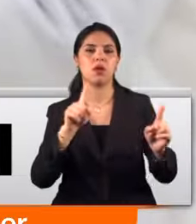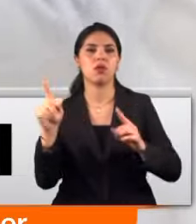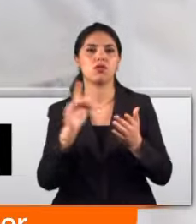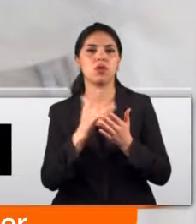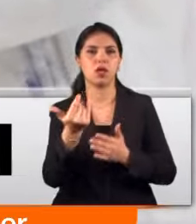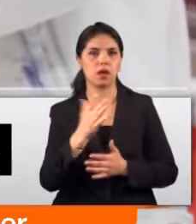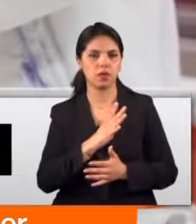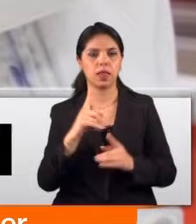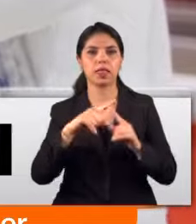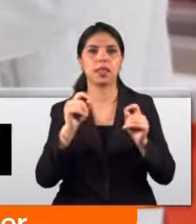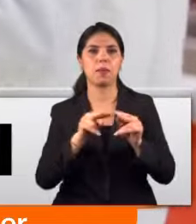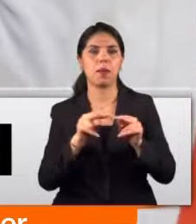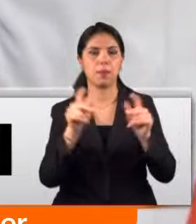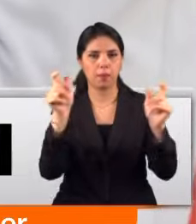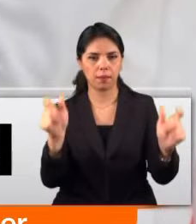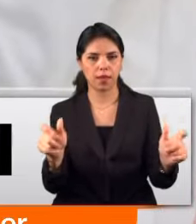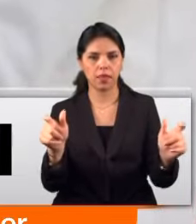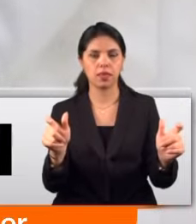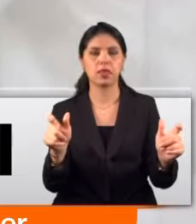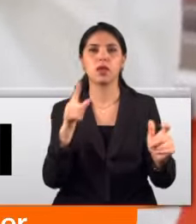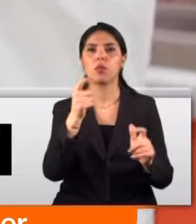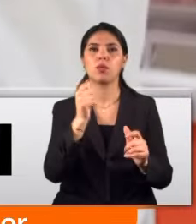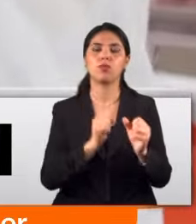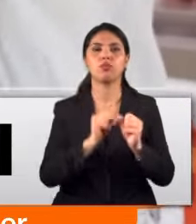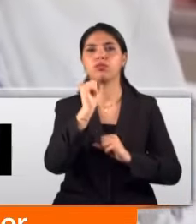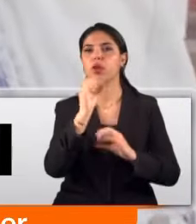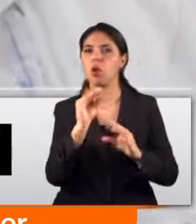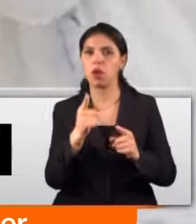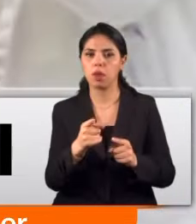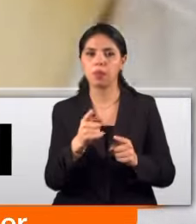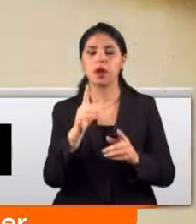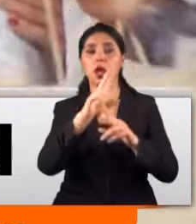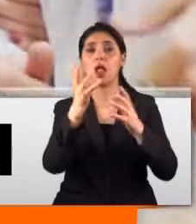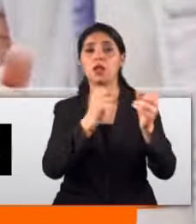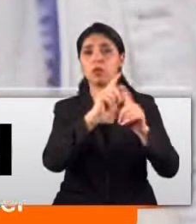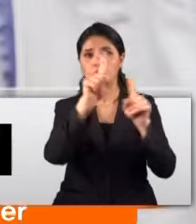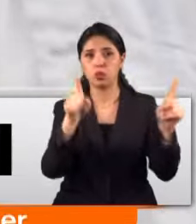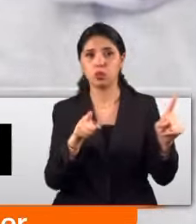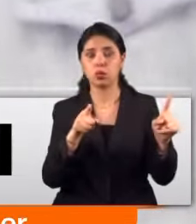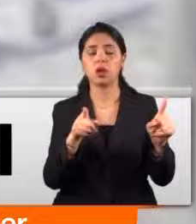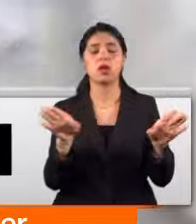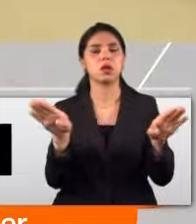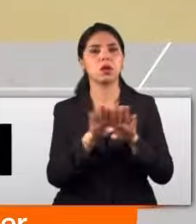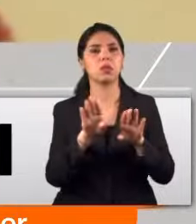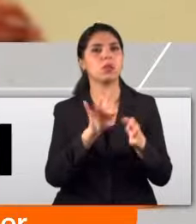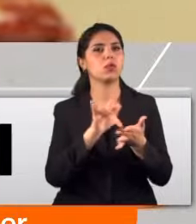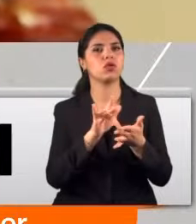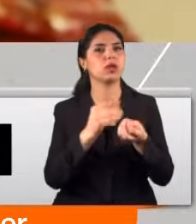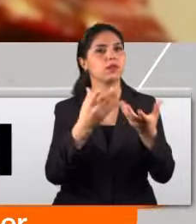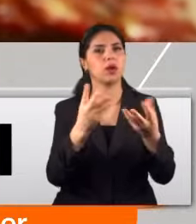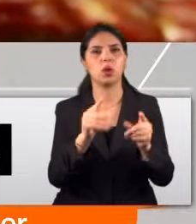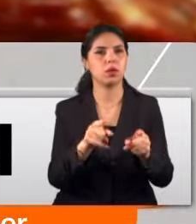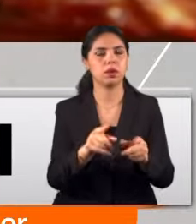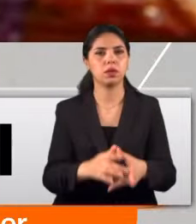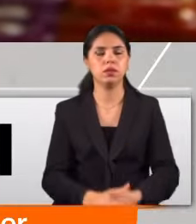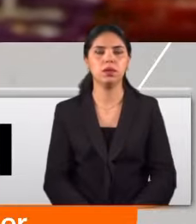rakamlar Türkiye Büyük Millet Meclisi'nde daha da yükselebilir. Hatta marketlere geçici kapama da gündemde. Yani